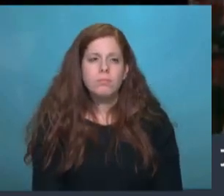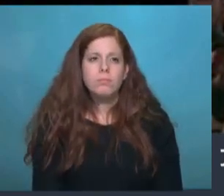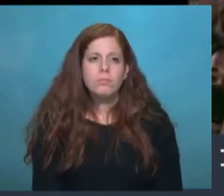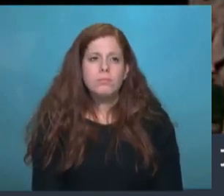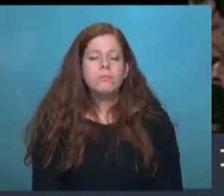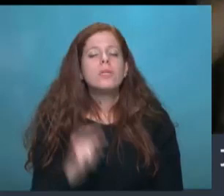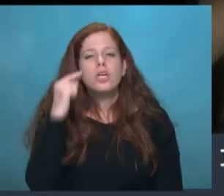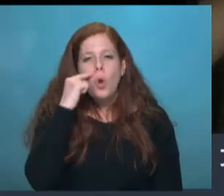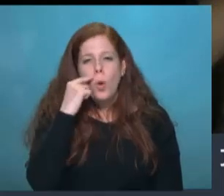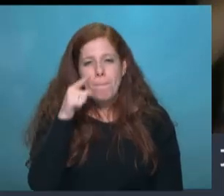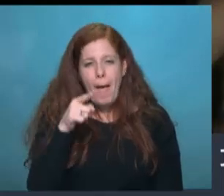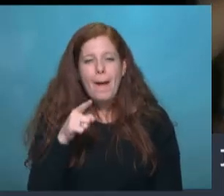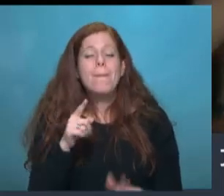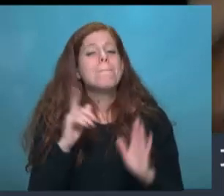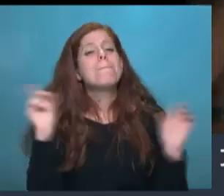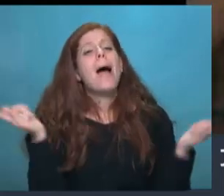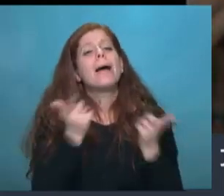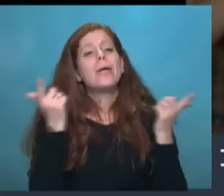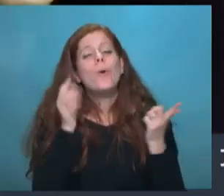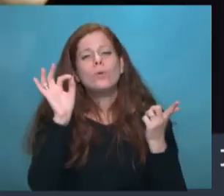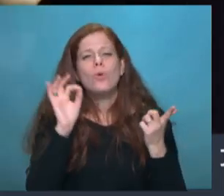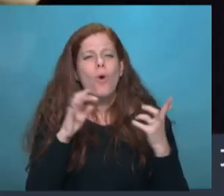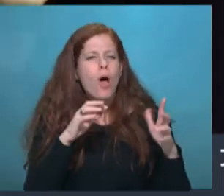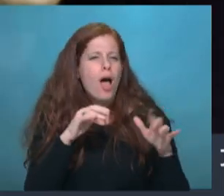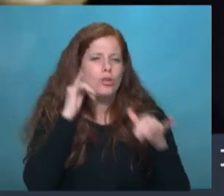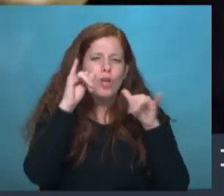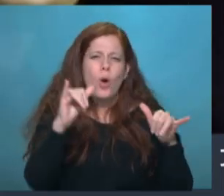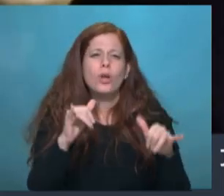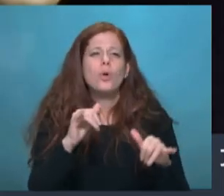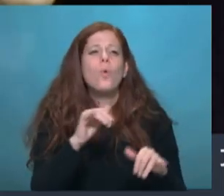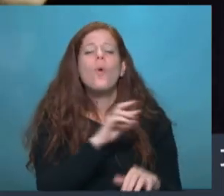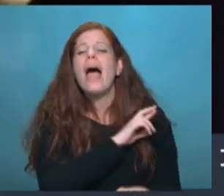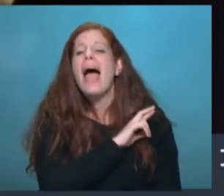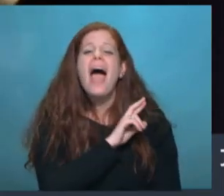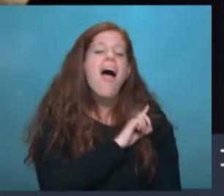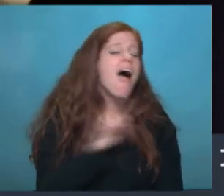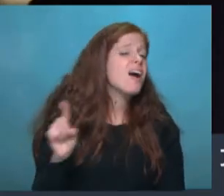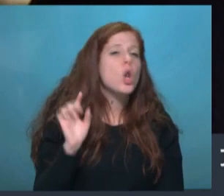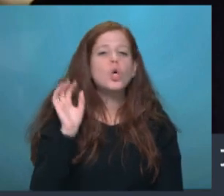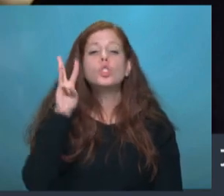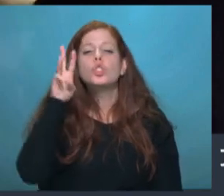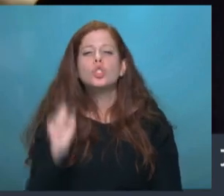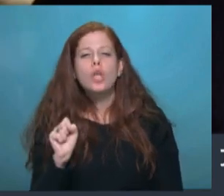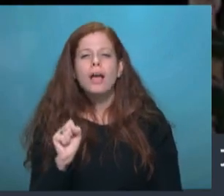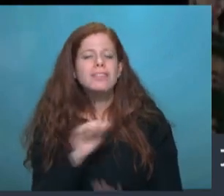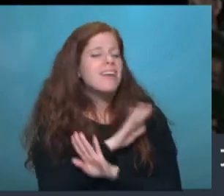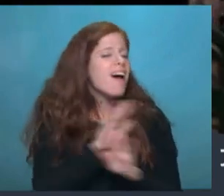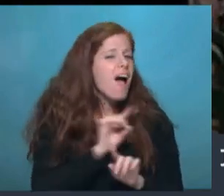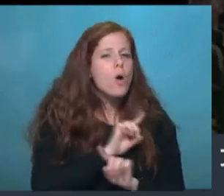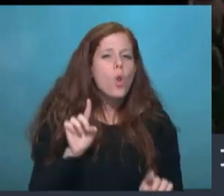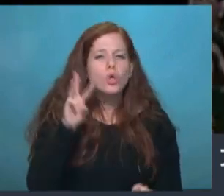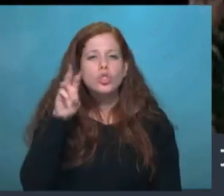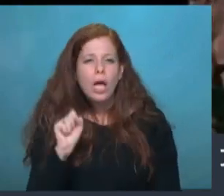שאהוד ברק, בחגיגות שלו, השאגות בכיכר היו רק לא ש"ס. רק לא ש"ס.